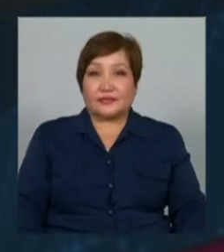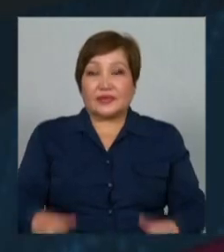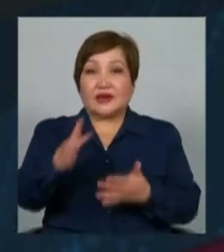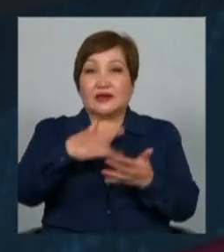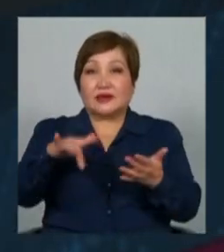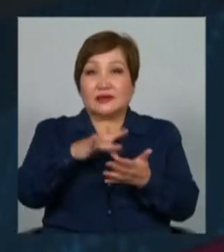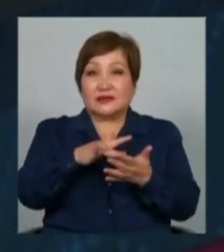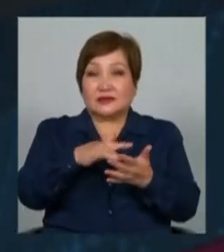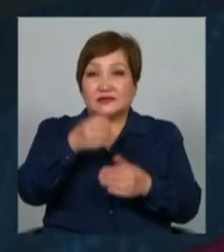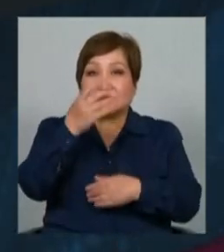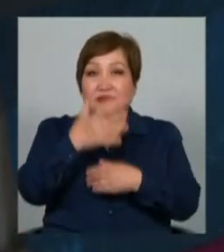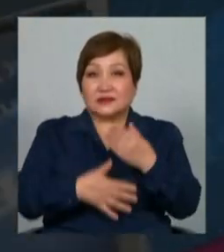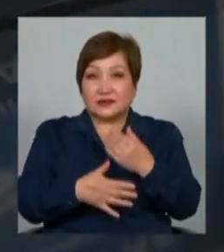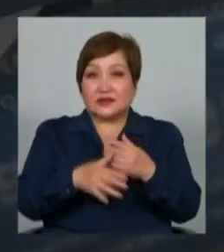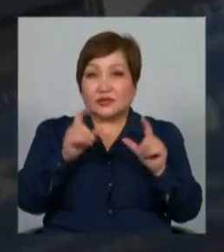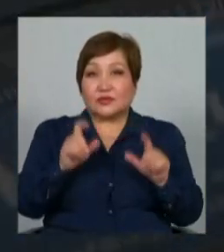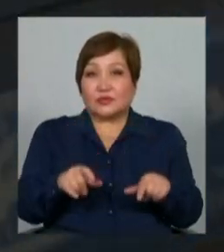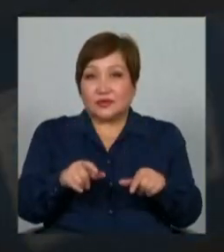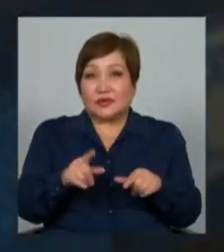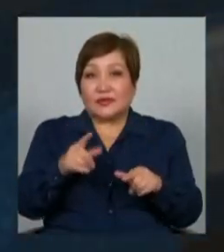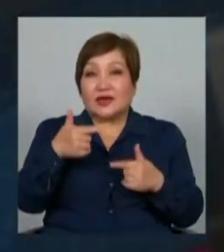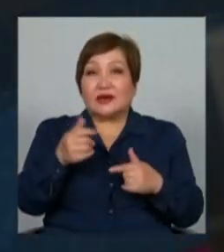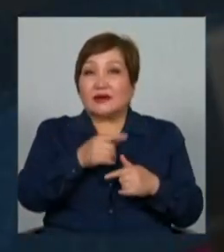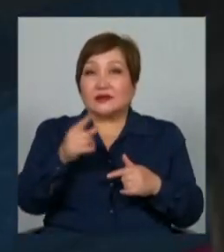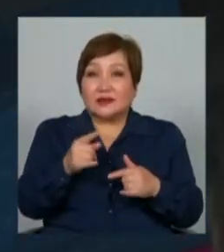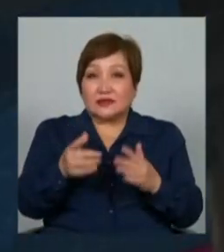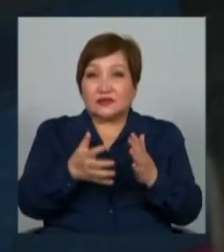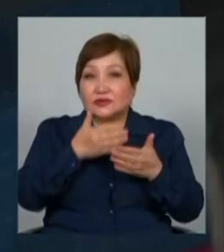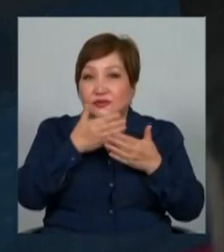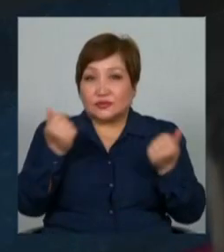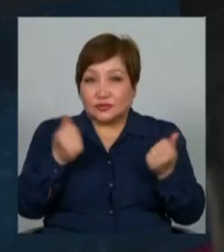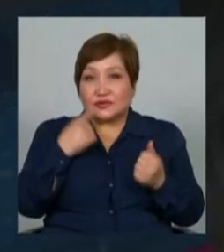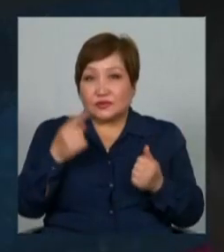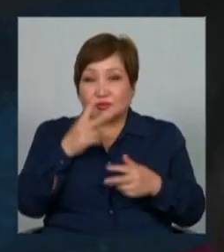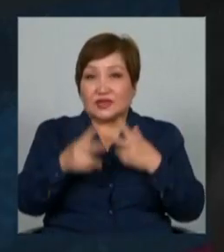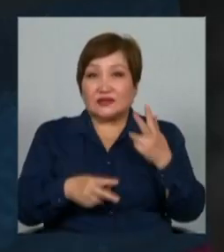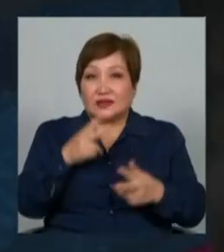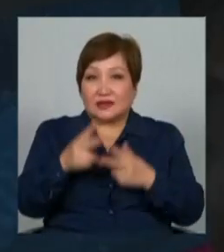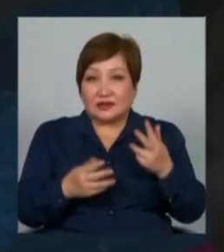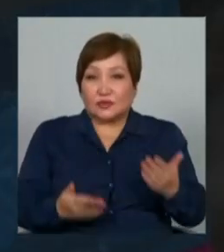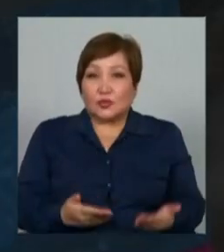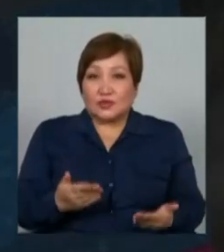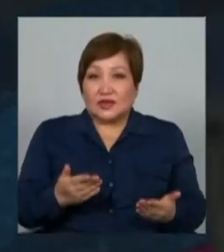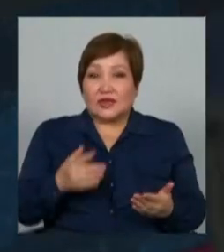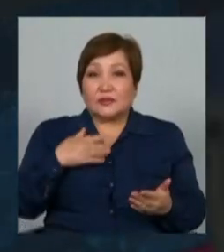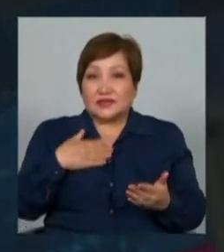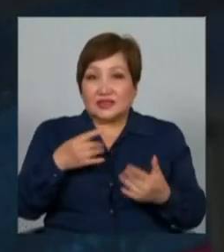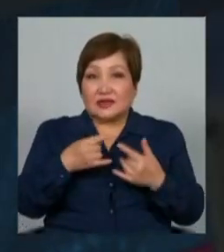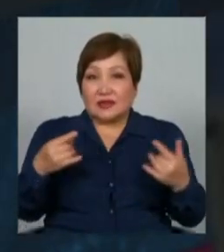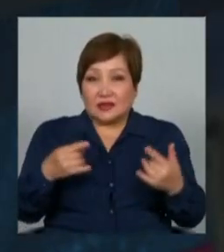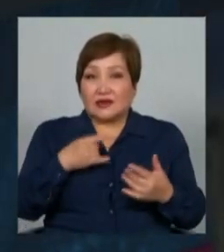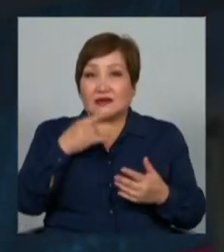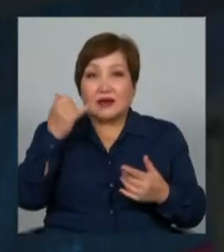Қаланың қақ ортасында отырып, көгілдір отыннан таршылық көріп отырмыз. Осылай деп шағымданған тұрғындар редакциямызға хабарласты.